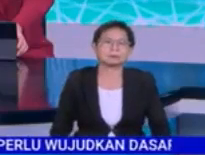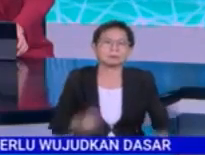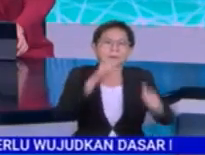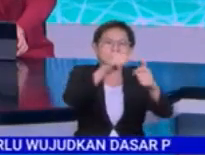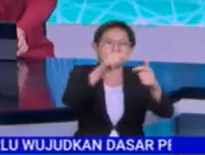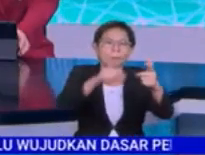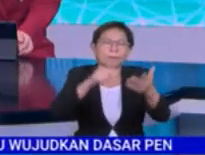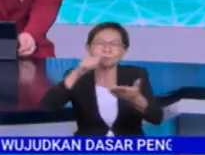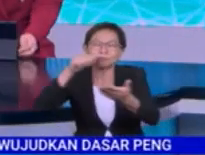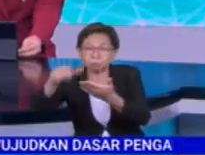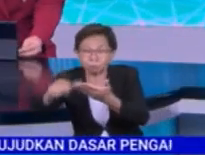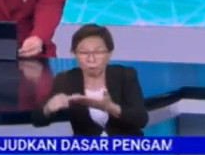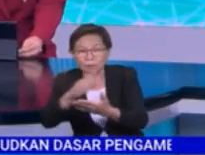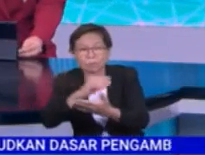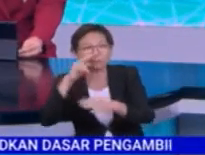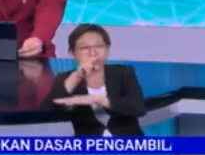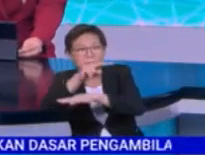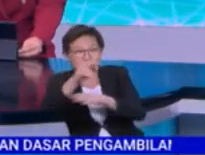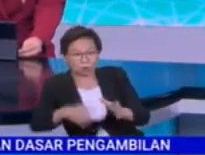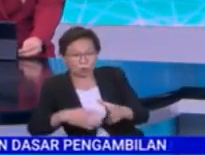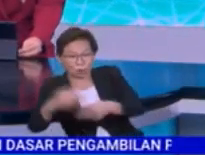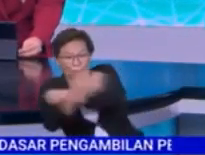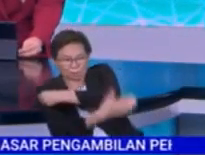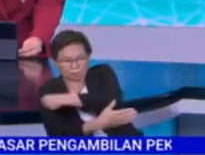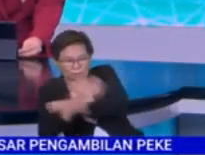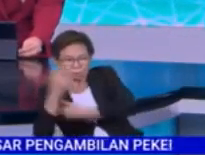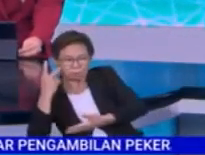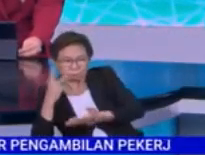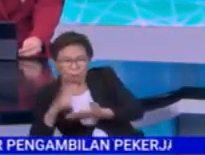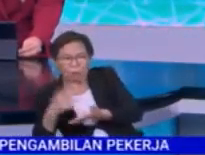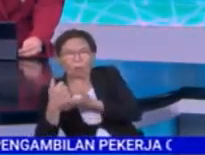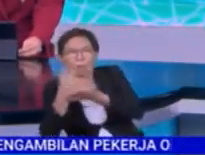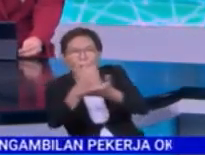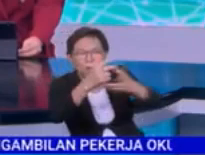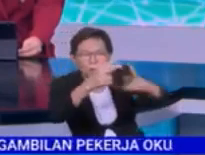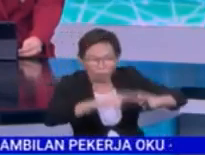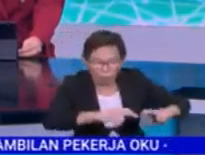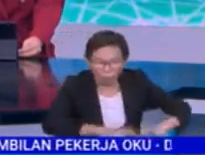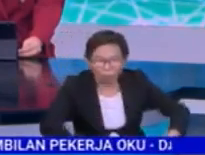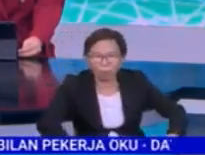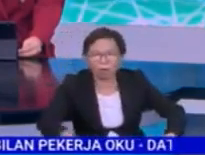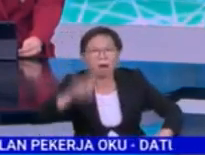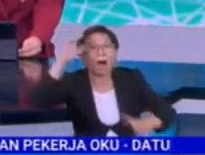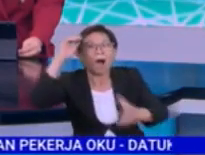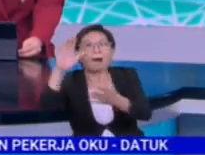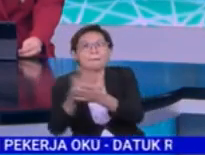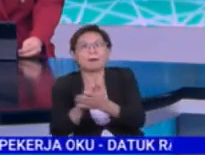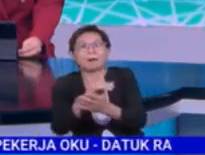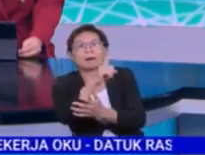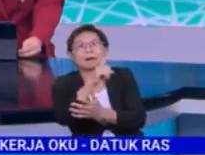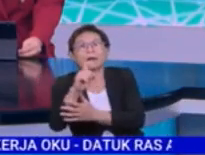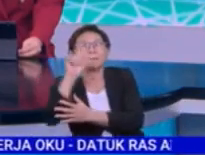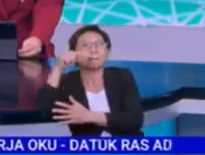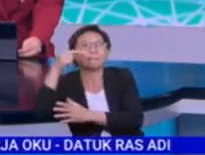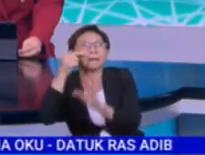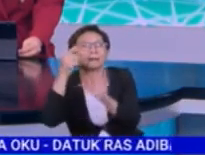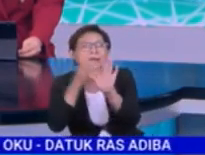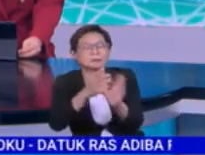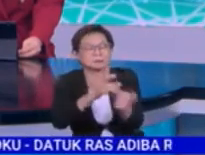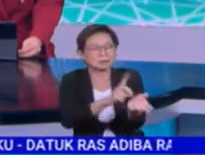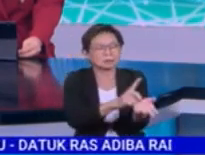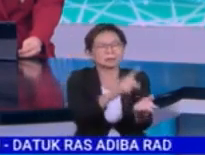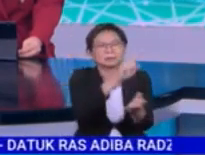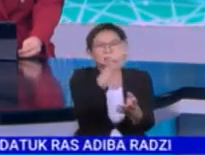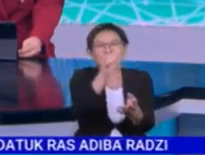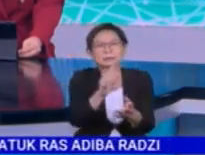Beberapa dokumen dan saksi di luar negara sedang dikenalpasti bagi membantu siasatan terhadap suami bekas Gubernur Bank Negara, Dato'